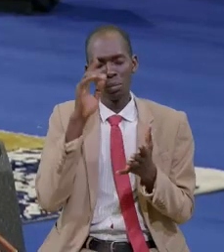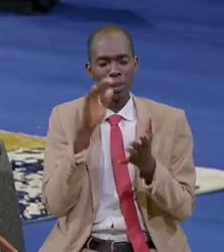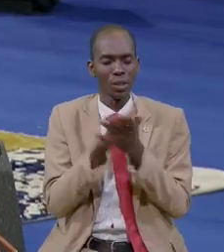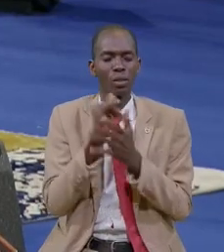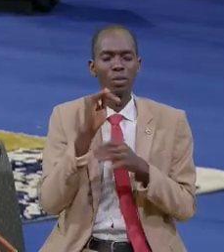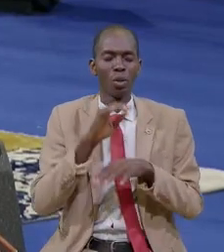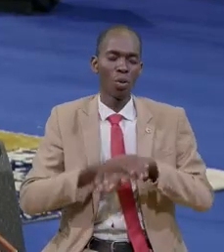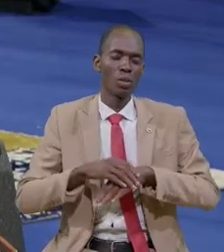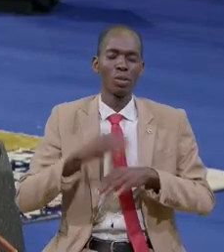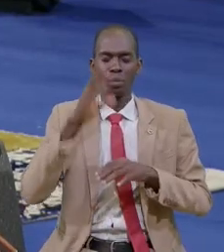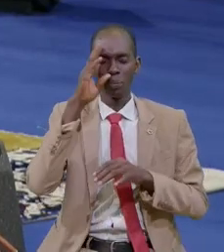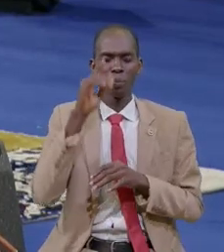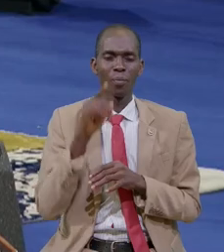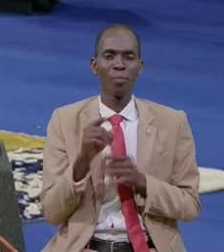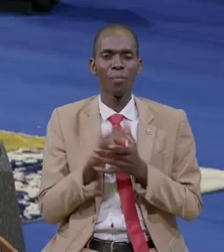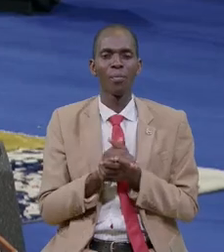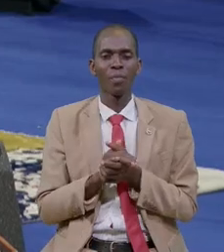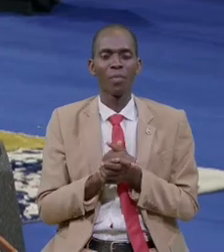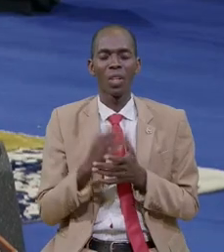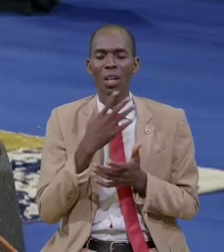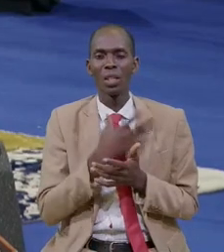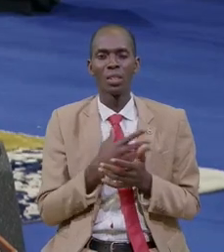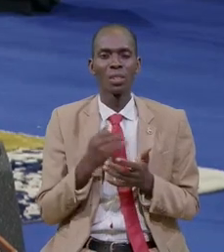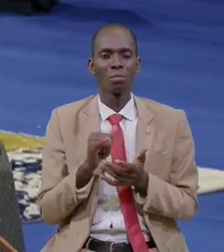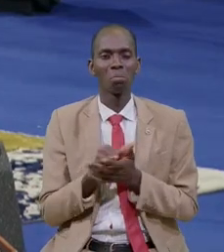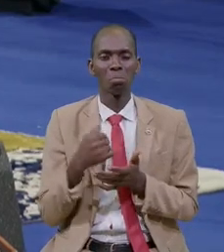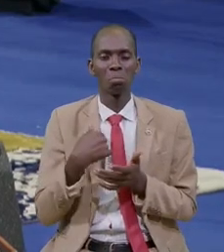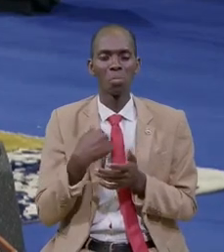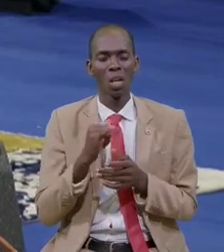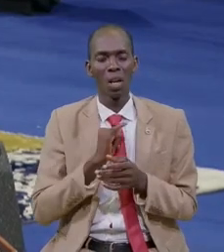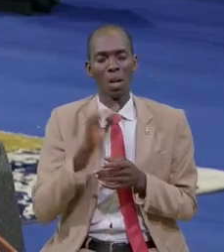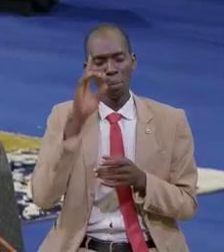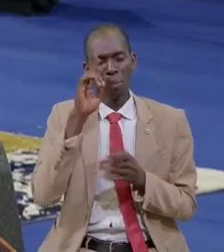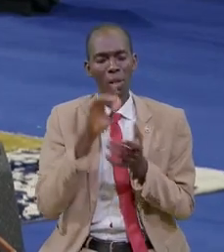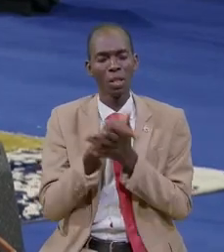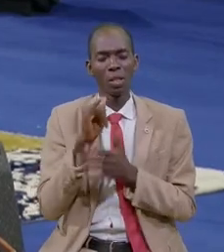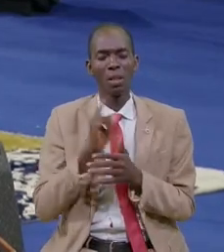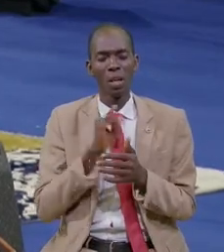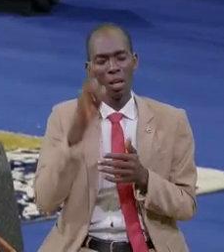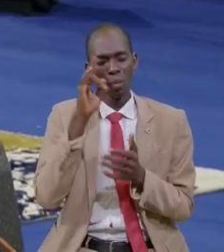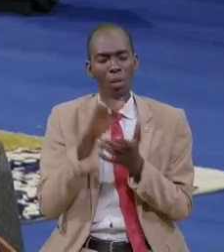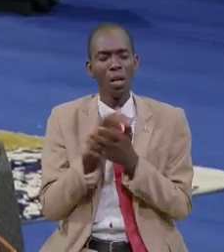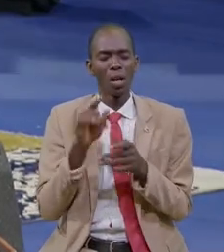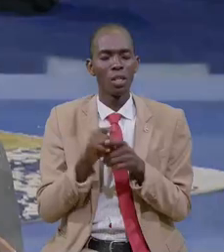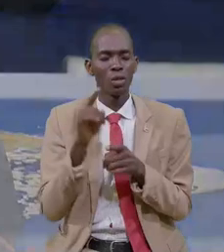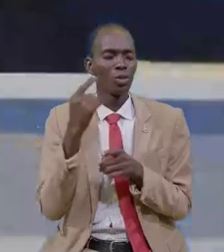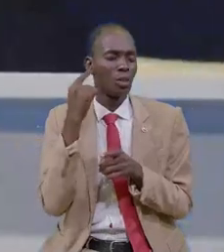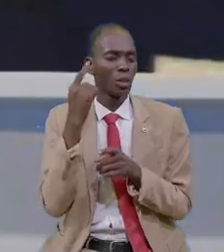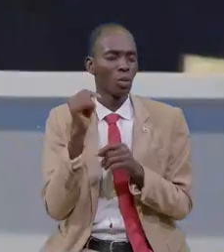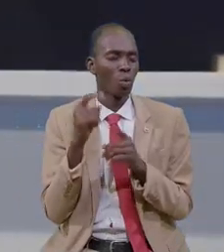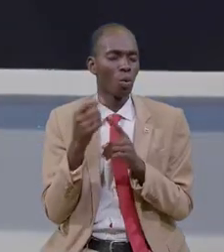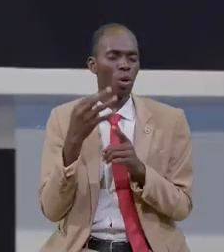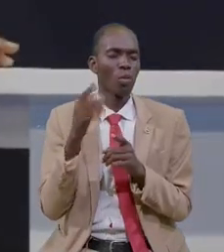Jean 8, 30. Comme tu écoutes la parole de Dieu, tu dis, je crois. Comme Jésus parlait ainsi, plusieurs crurent en lui. Tu dis, ah, je